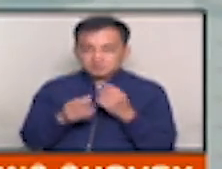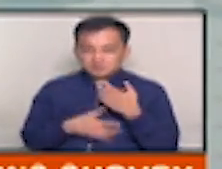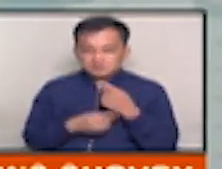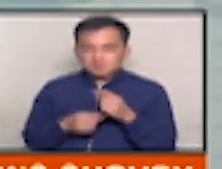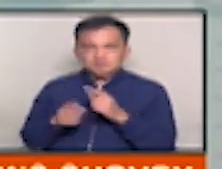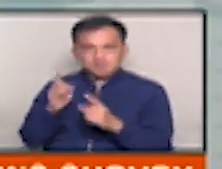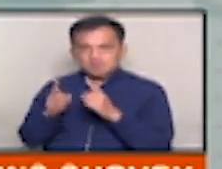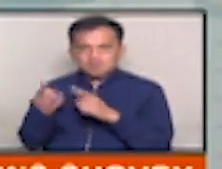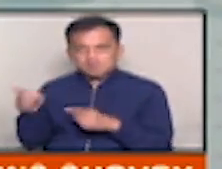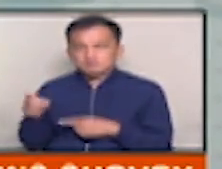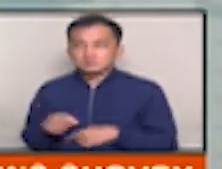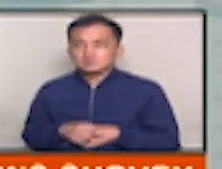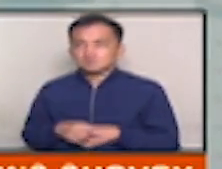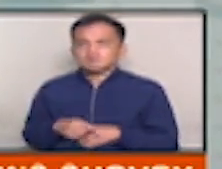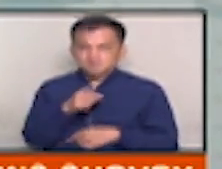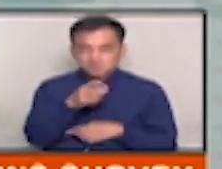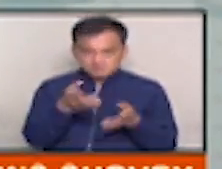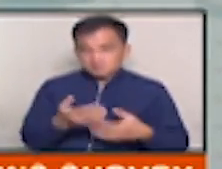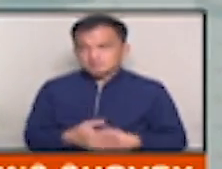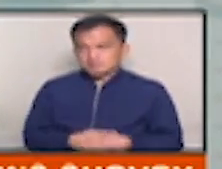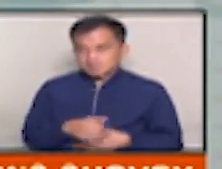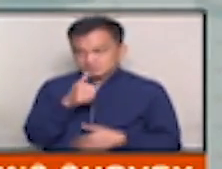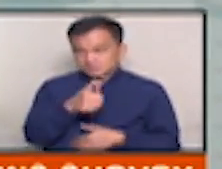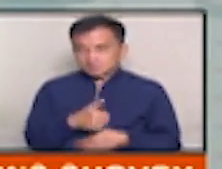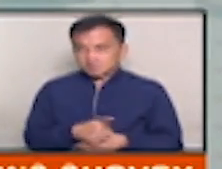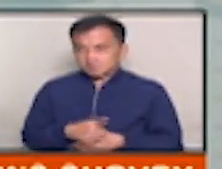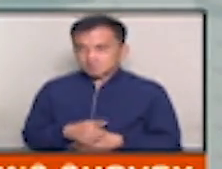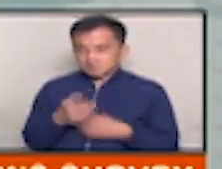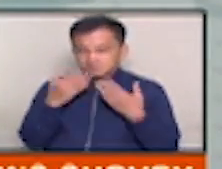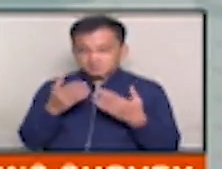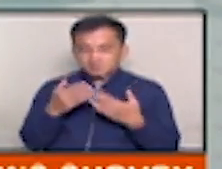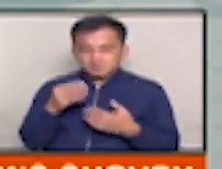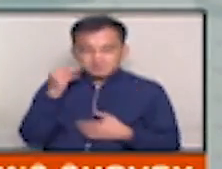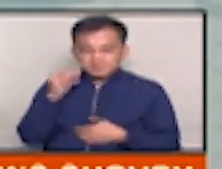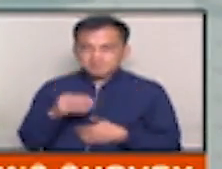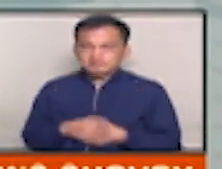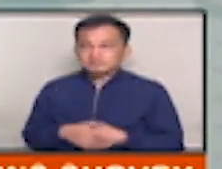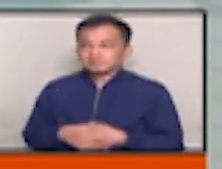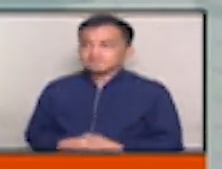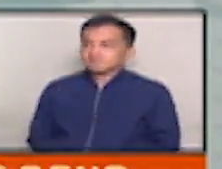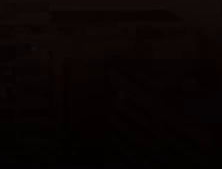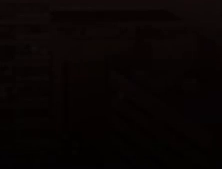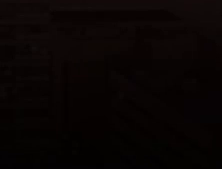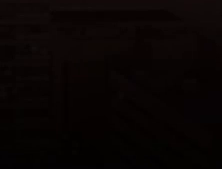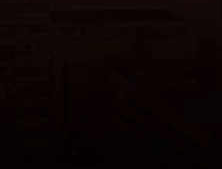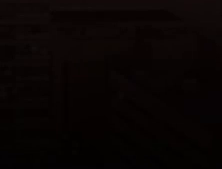kakausapin namin and then we will let you know, okay? Sige po. Salamat po, madam. Thank you. Okay.